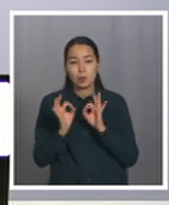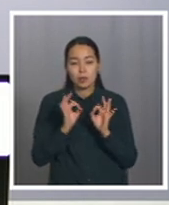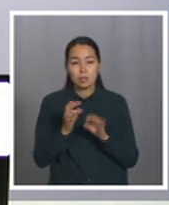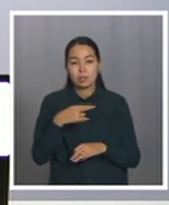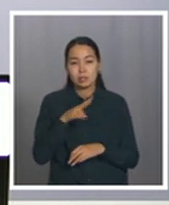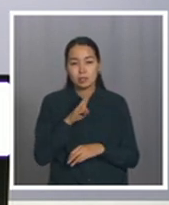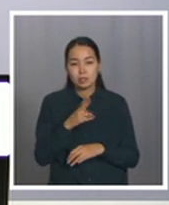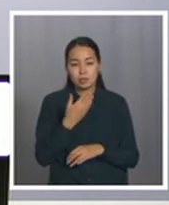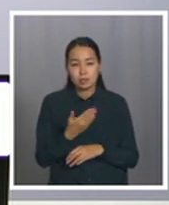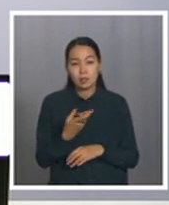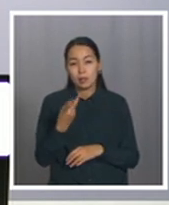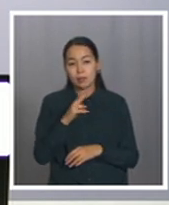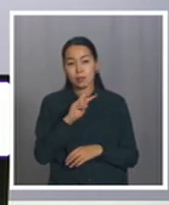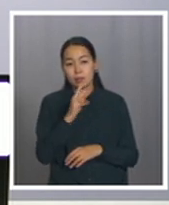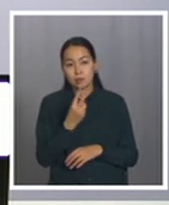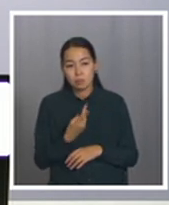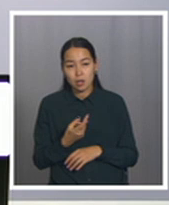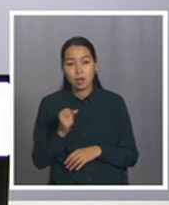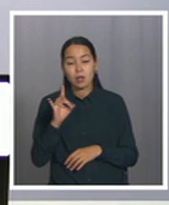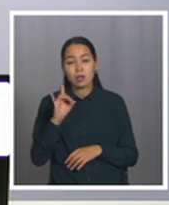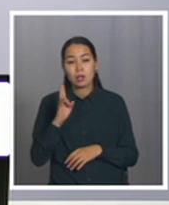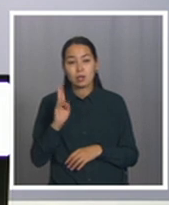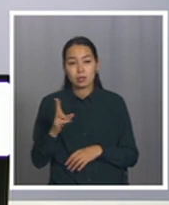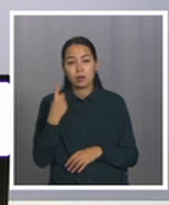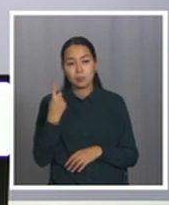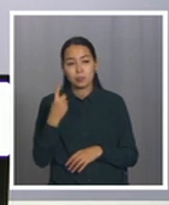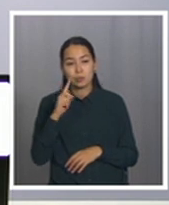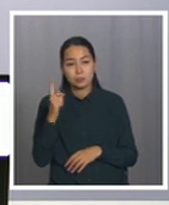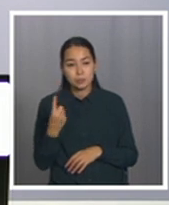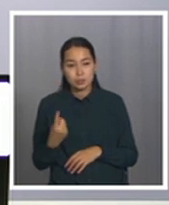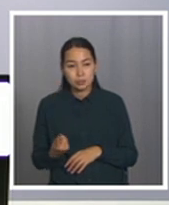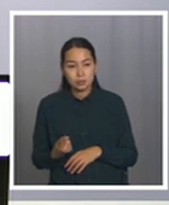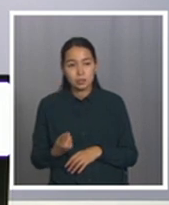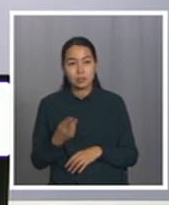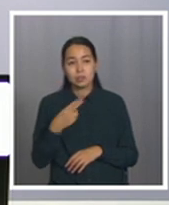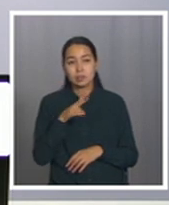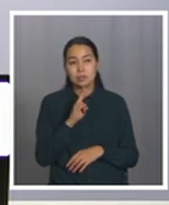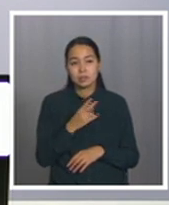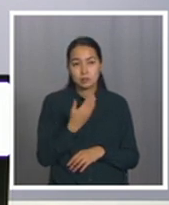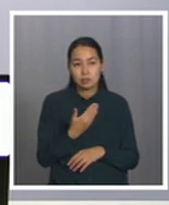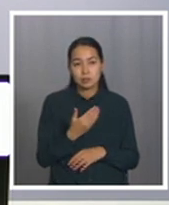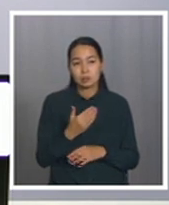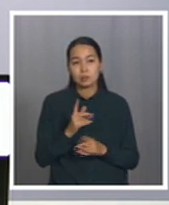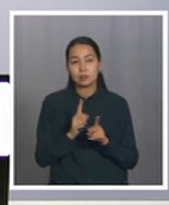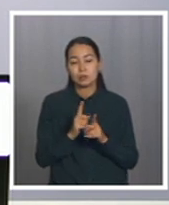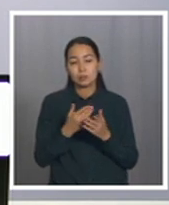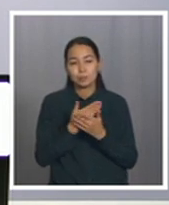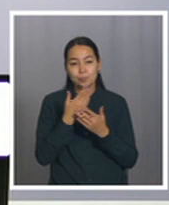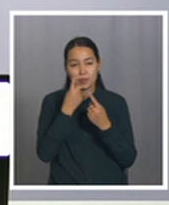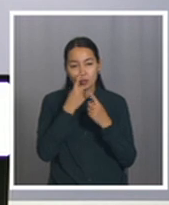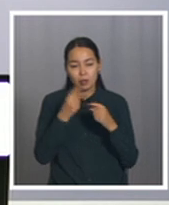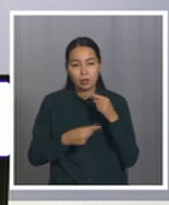молекуласы 2 тізбекті, РНК молекуласы 1 тізбекті. ДНК жасушыда ақпаратты сақтау қызметін